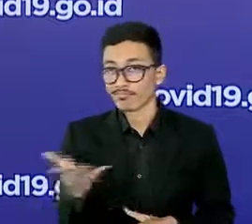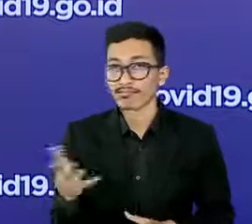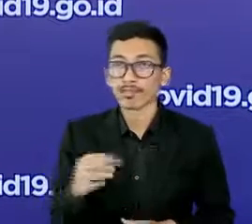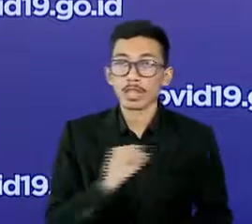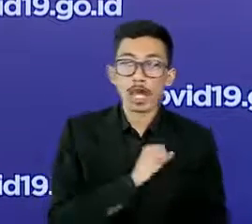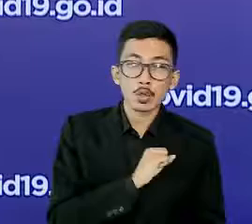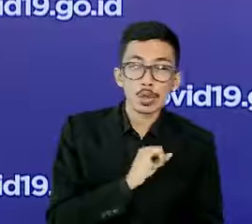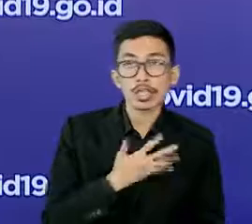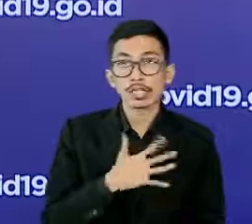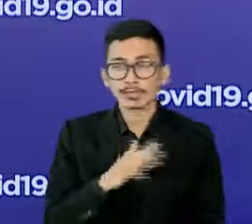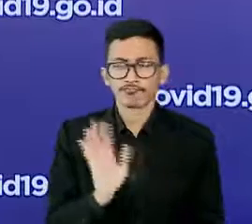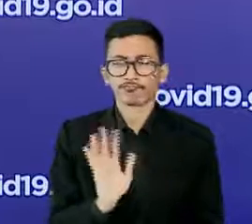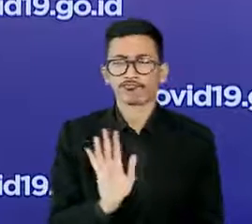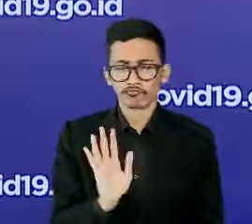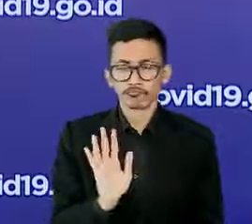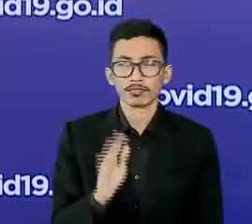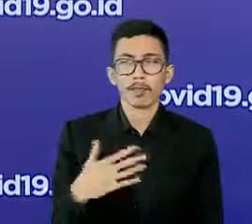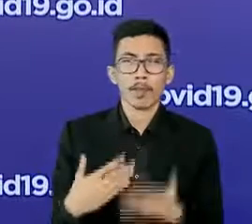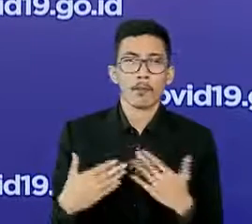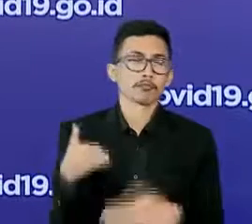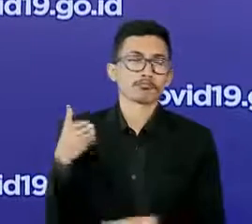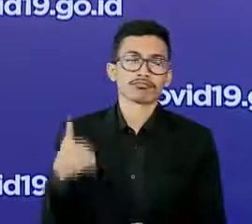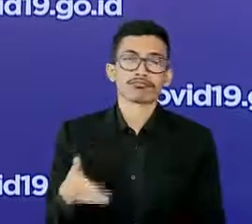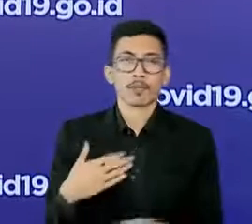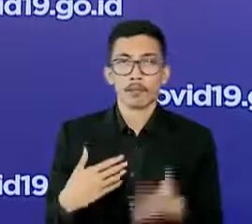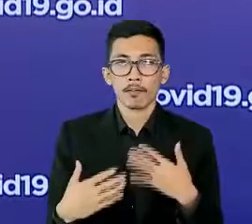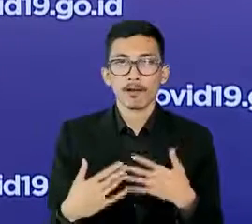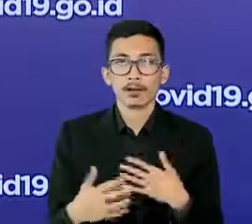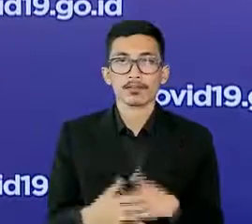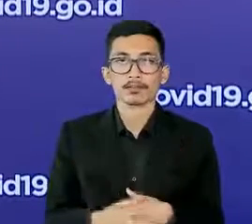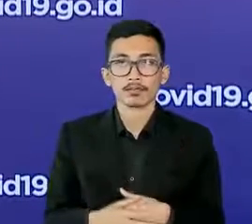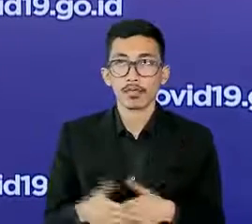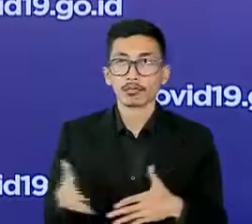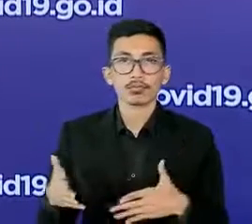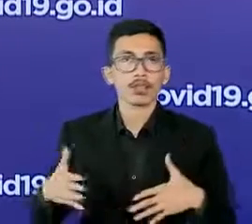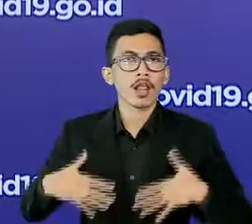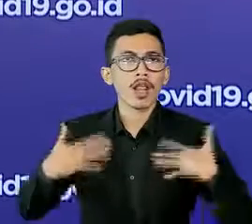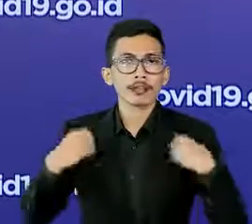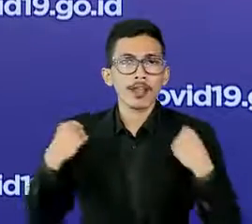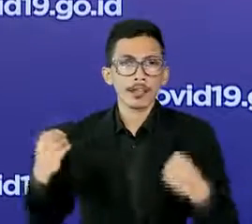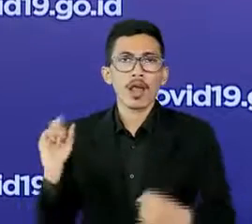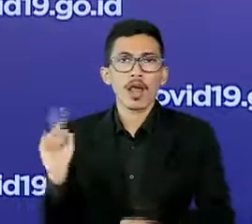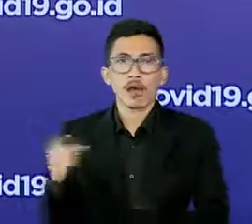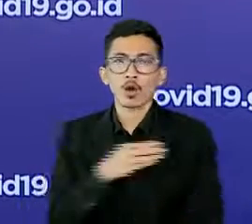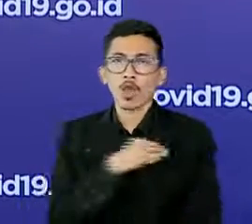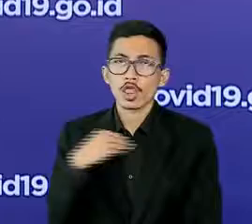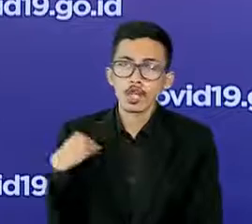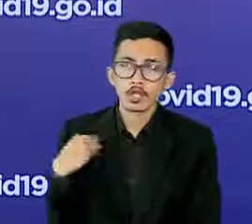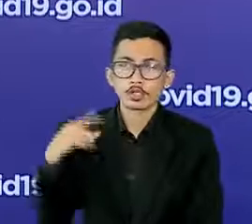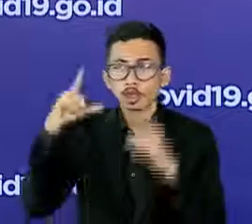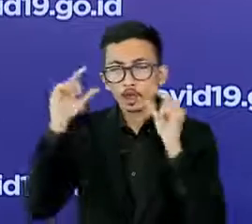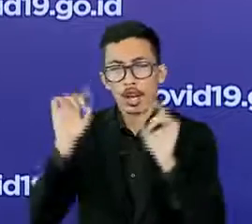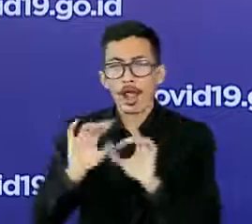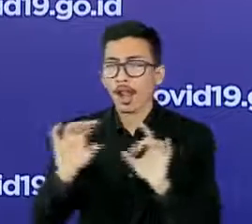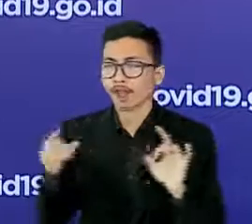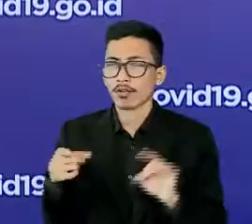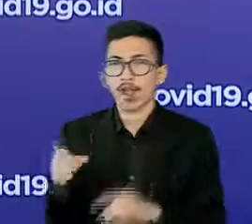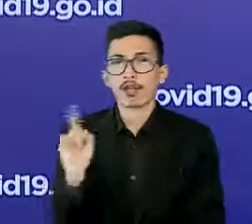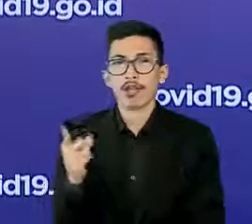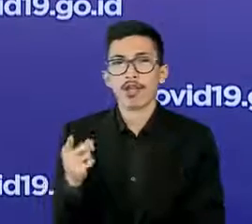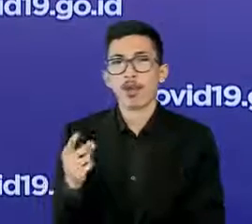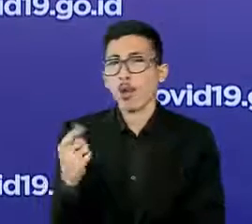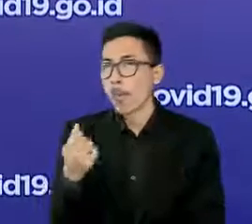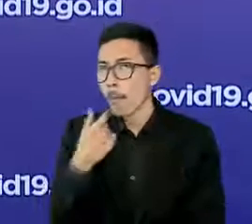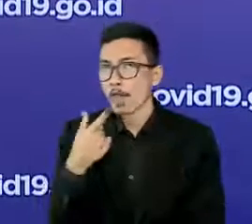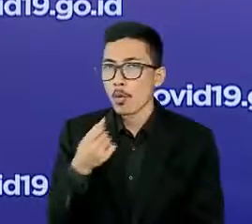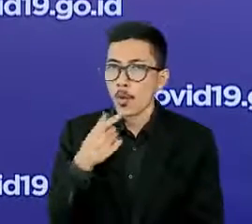ragu-ragu untuk masuk ke sana kemudian pernakes juga sudah disiapkan di tempat-tempat Spot termasuk juga obat-obatnya ini dimulai